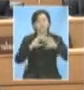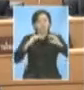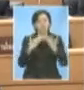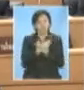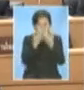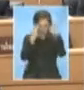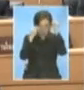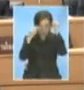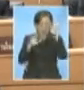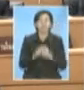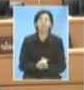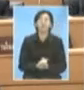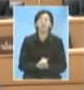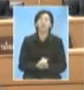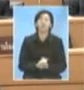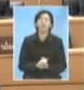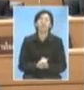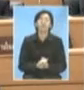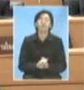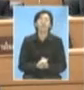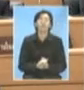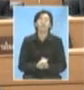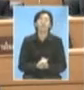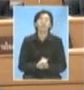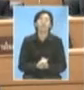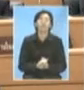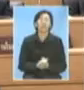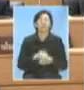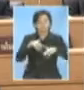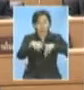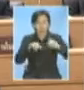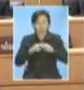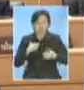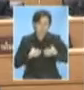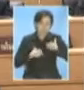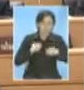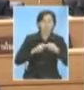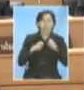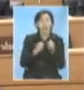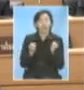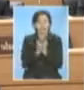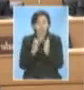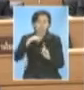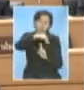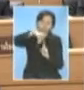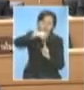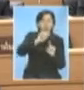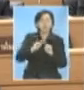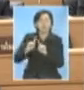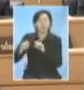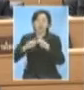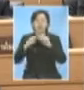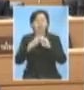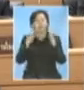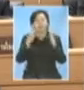ายกยิ่งลักษณ์ความเดือดร้อนของพี่น้องประชาชนที่ได้รับผลกระทบต่อเรื่องสิ่งแวดล้อมต่างๆไม่มีเลย